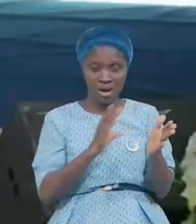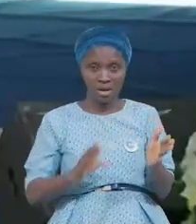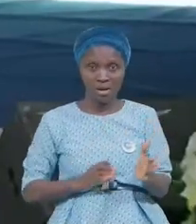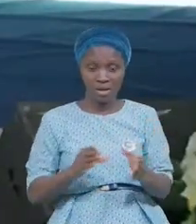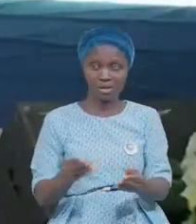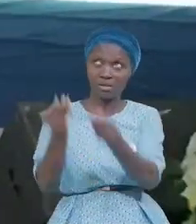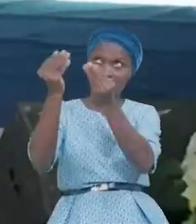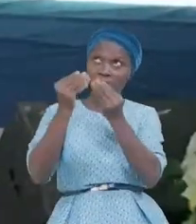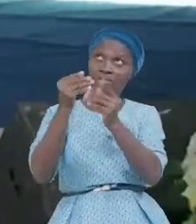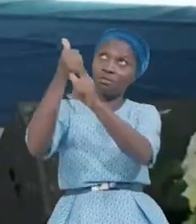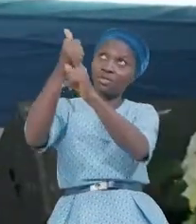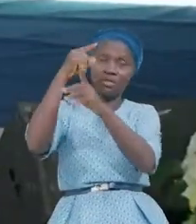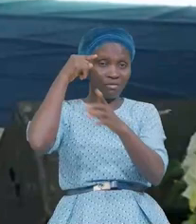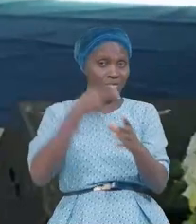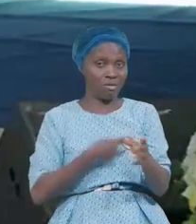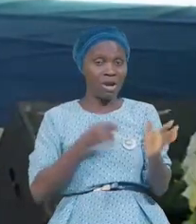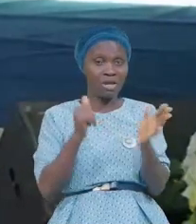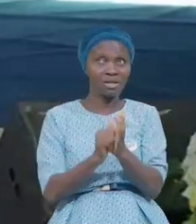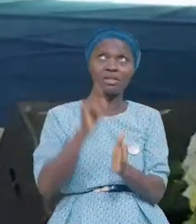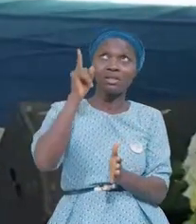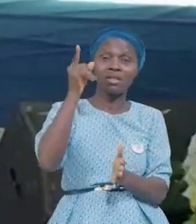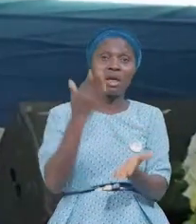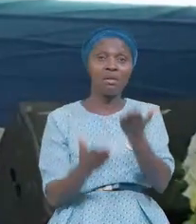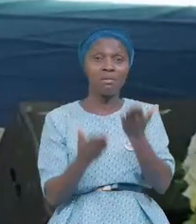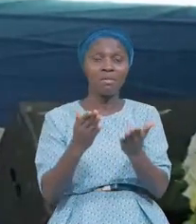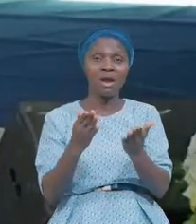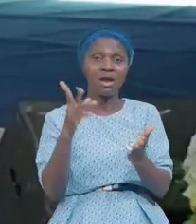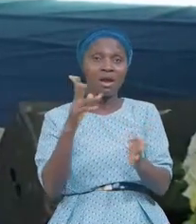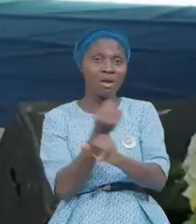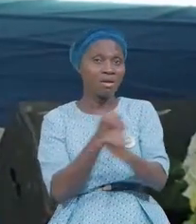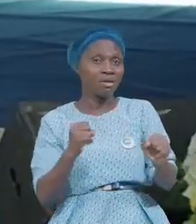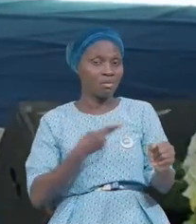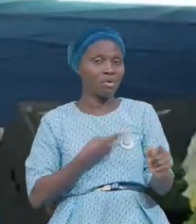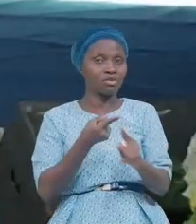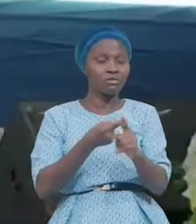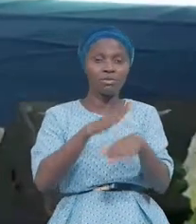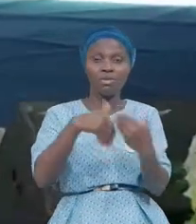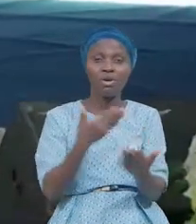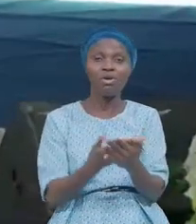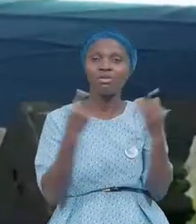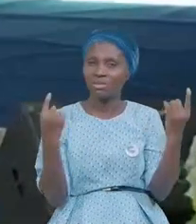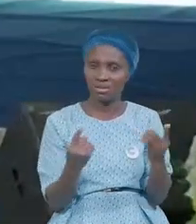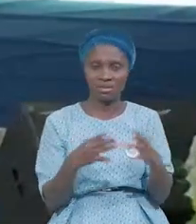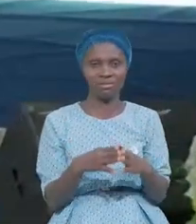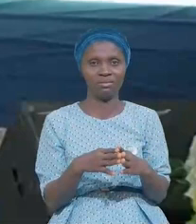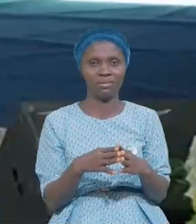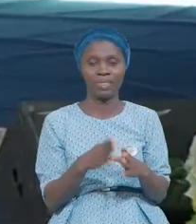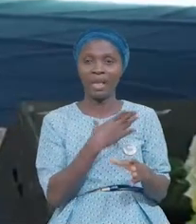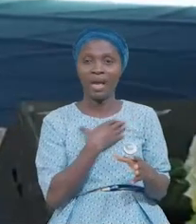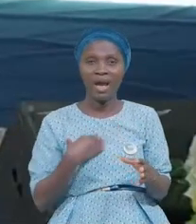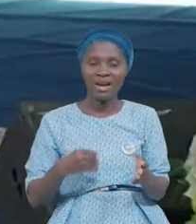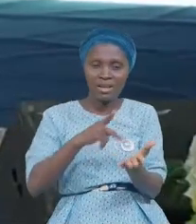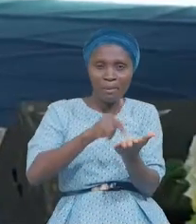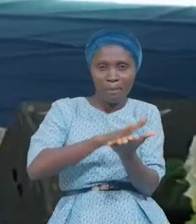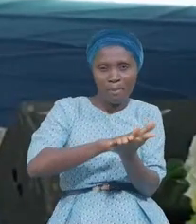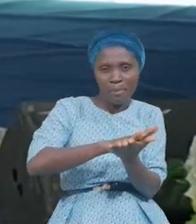nous, afin de nous racheter de toute iniquité et de se faire un peuple qui